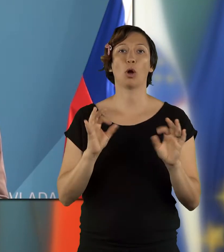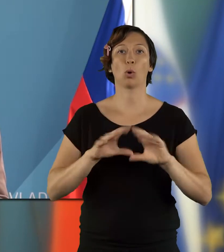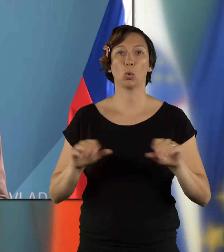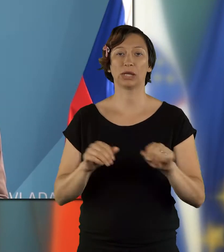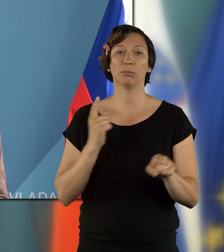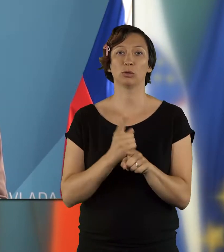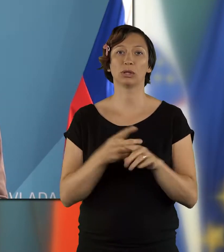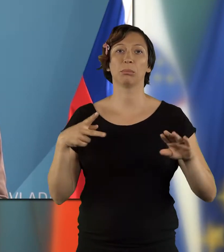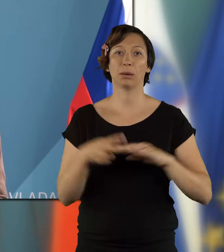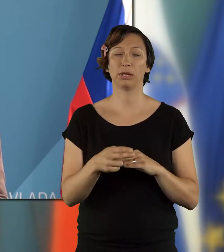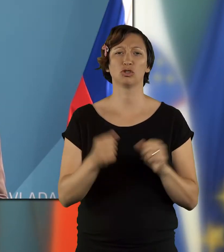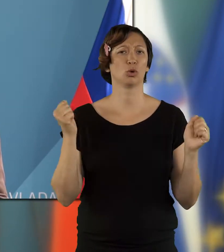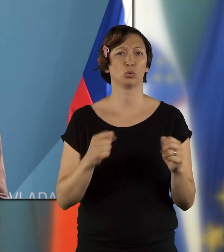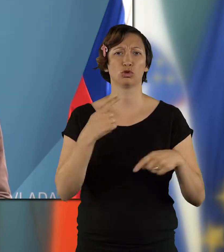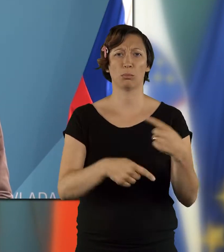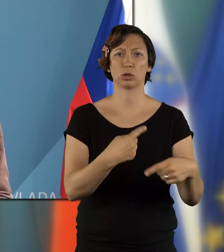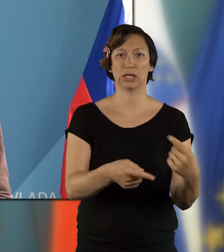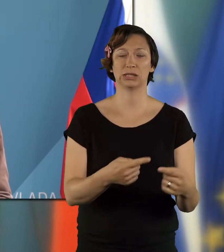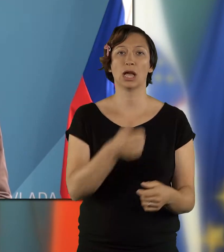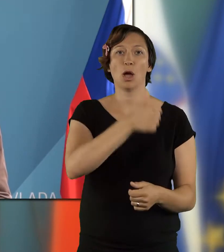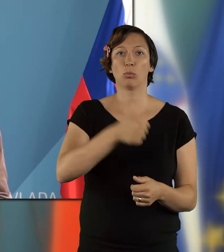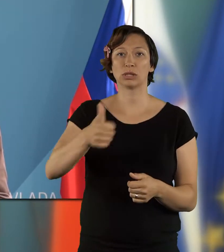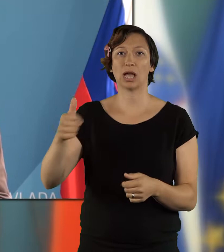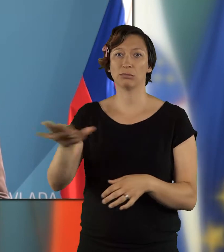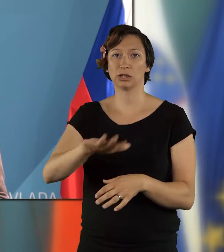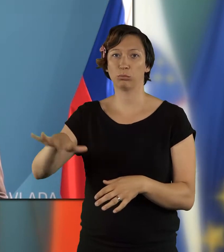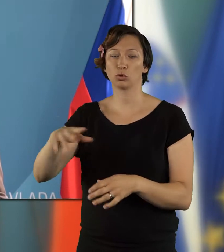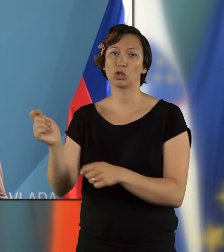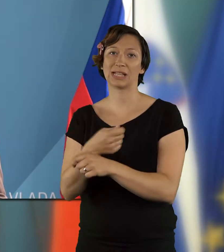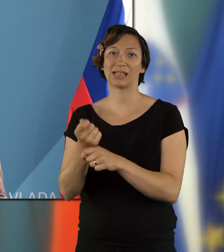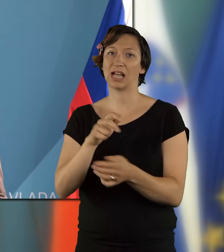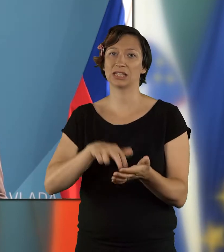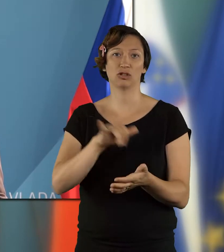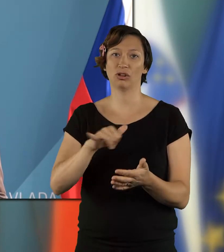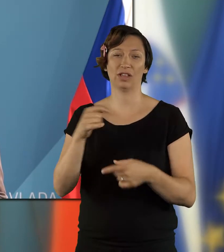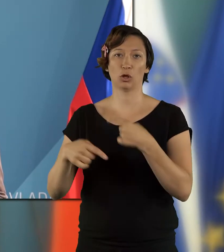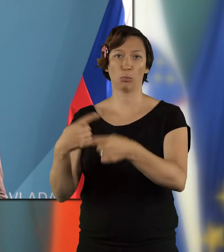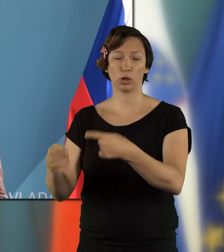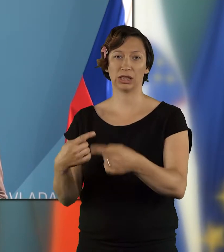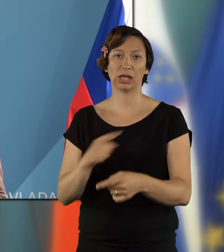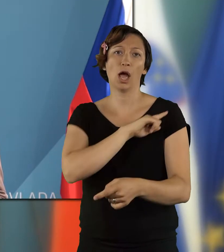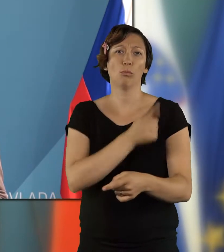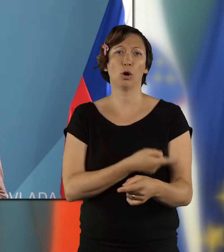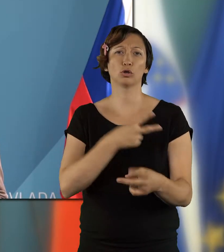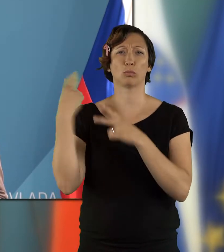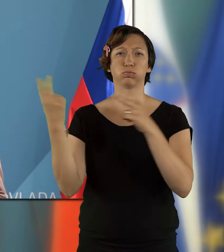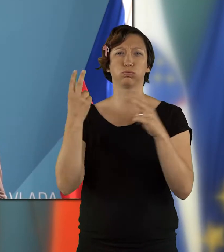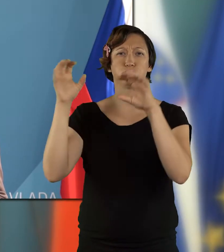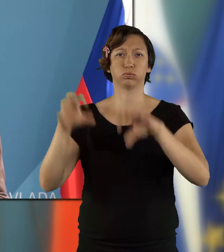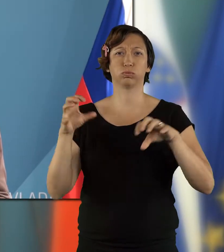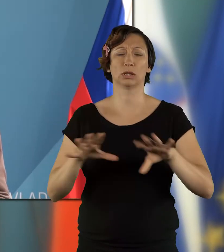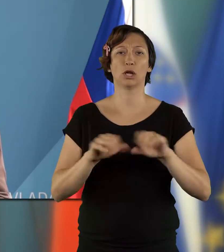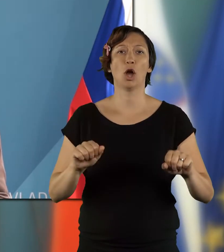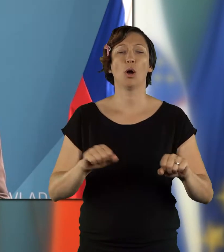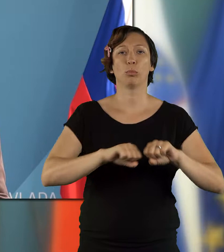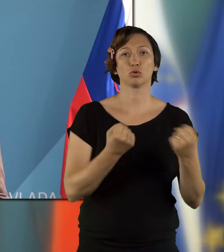tudi preprečile še hujše posledice. Na posameznih področjih sanacija še poteka. Močno neurje je naredilo